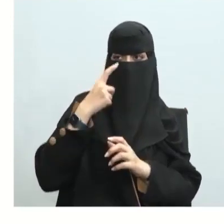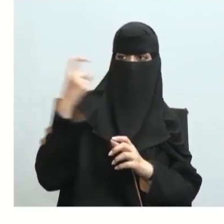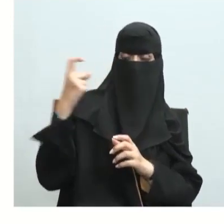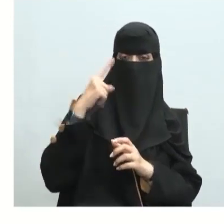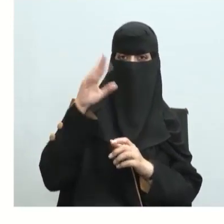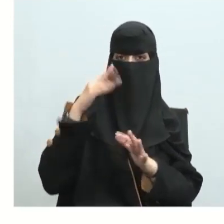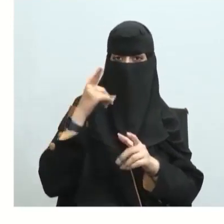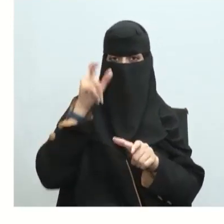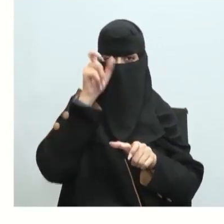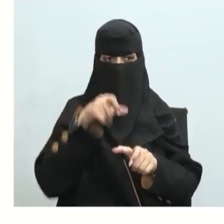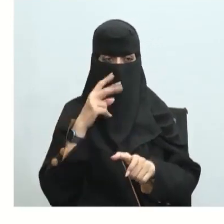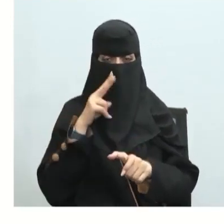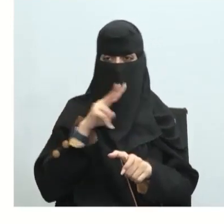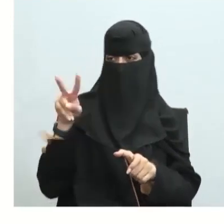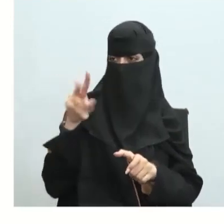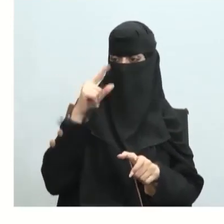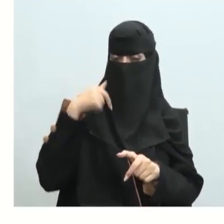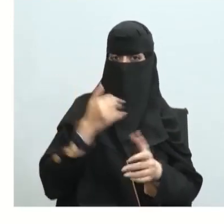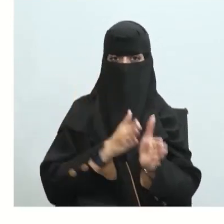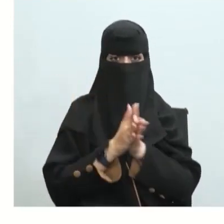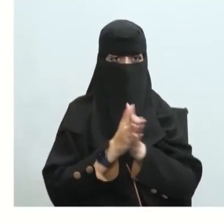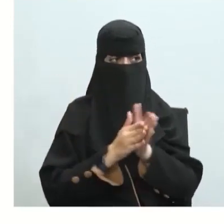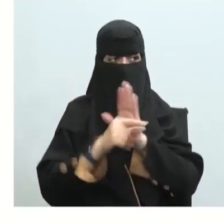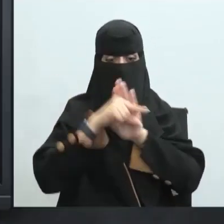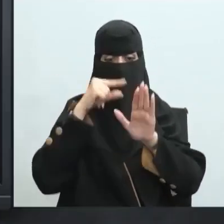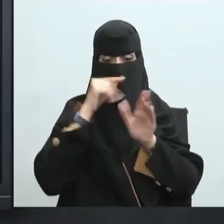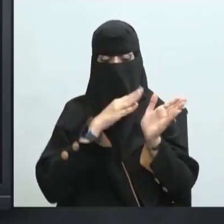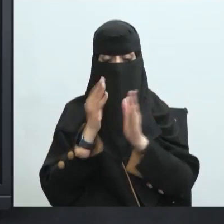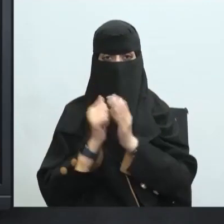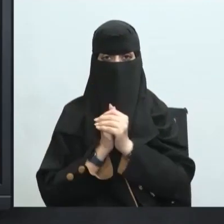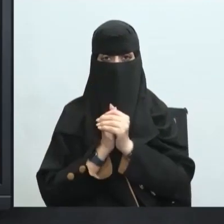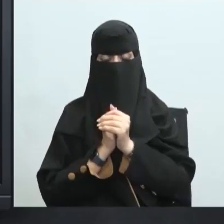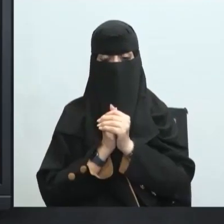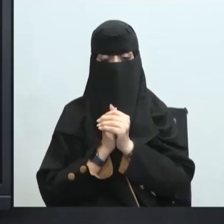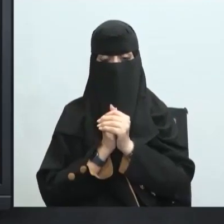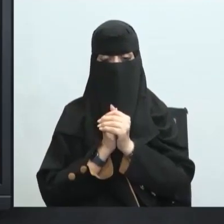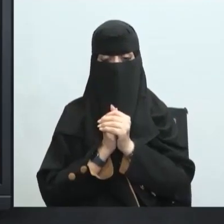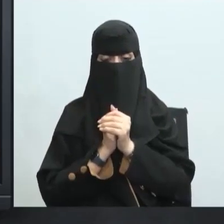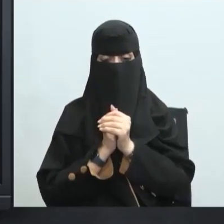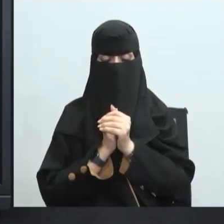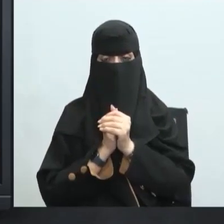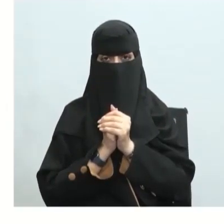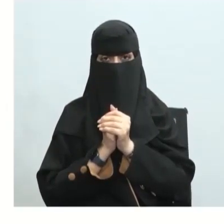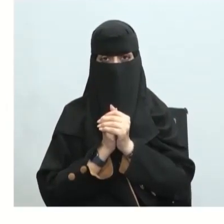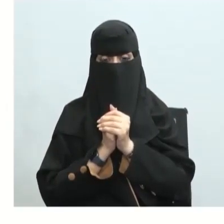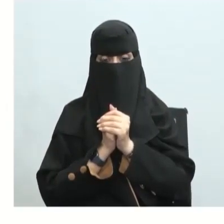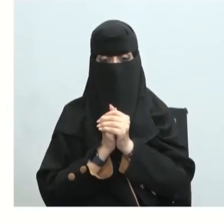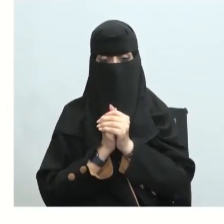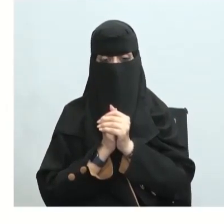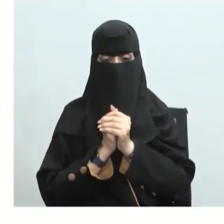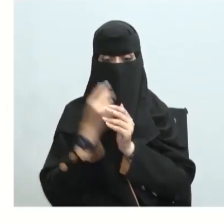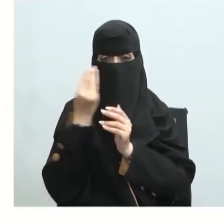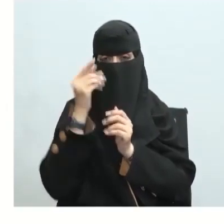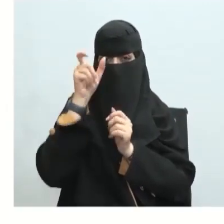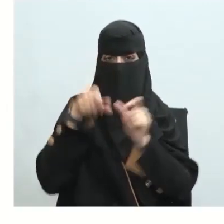لفت الانتباه متلقي وتشويقه الى الموضوع لفت انتباه المتلقي وتشويقه الى الموضوع قله